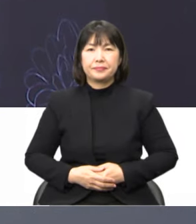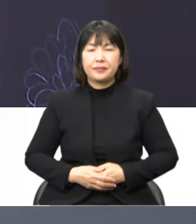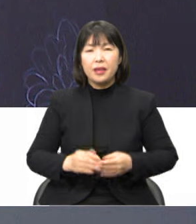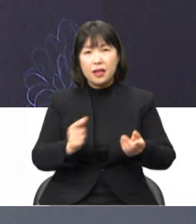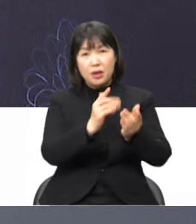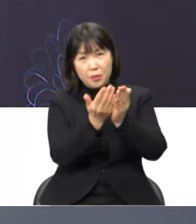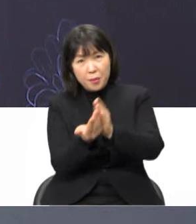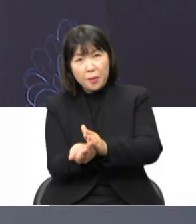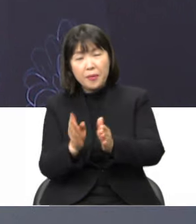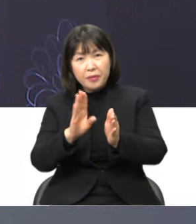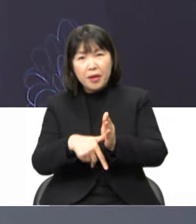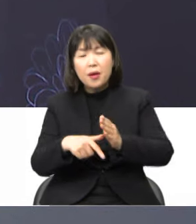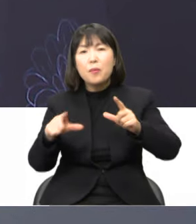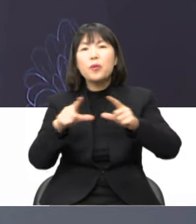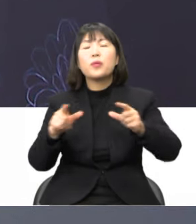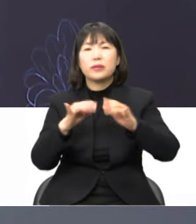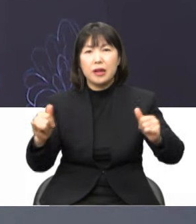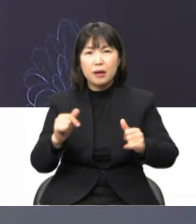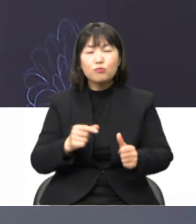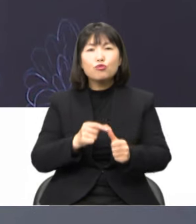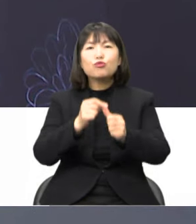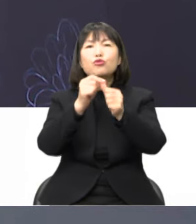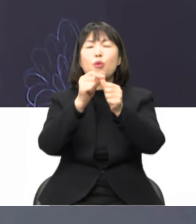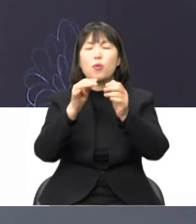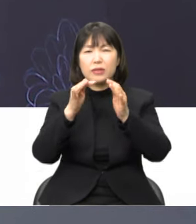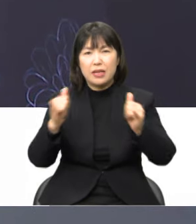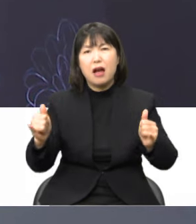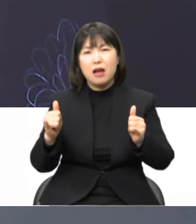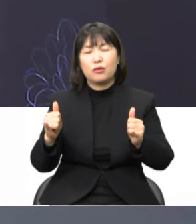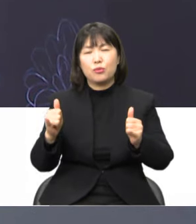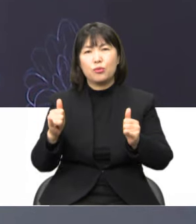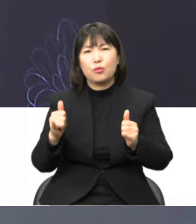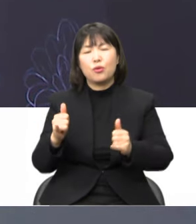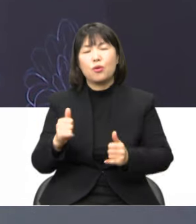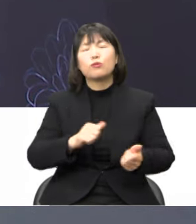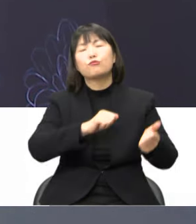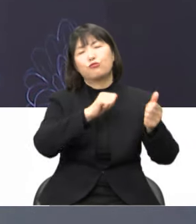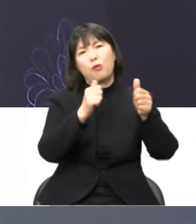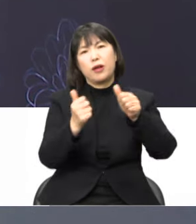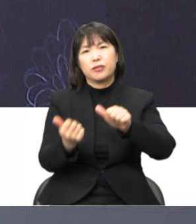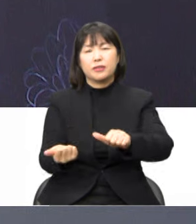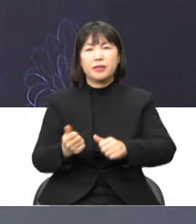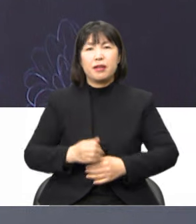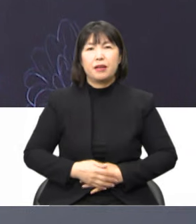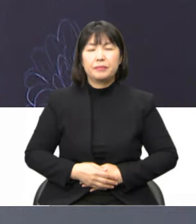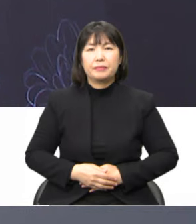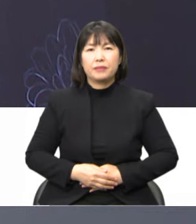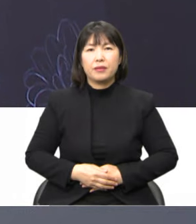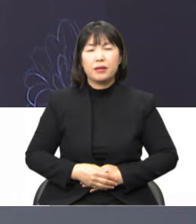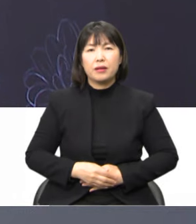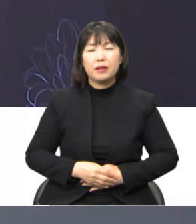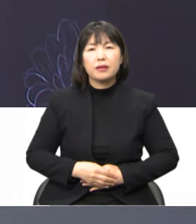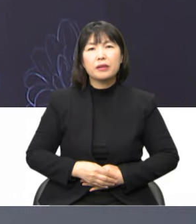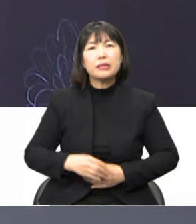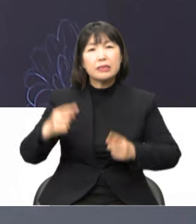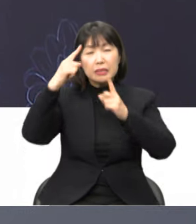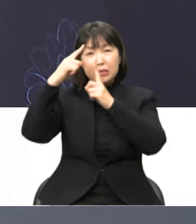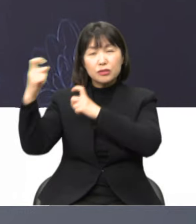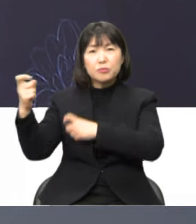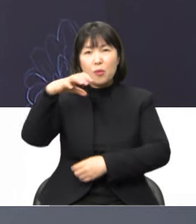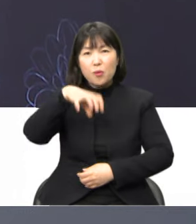아니라이 구조 작업을 하던 잠수사들 소중한 목숨을 잃었는데요 이들의 추모관이 있는 인천 가족